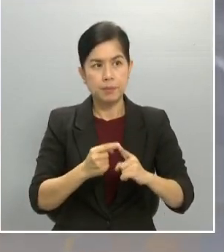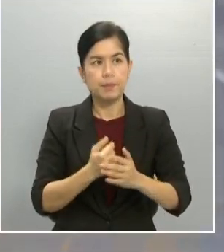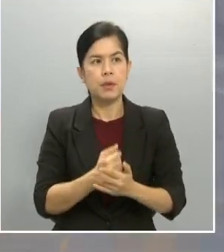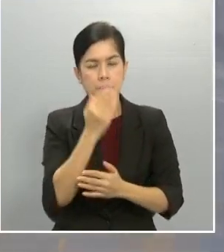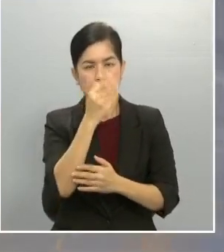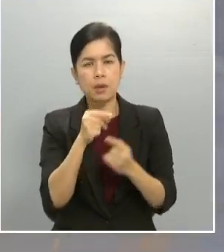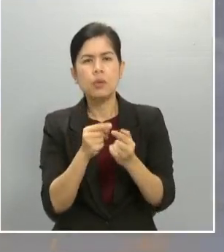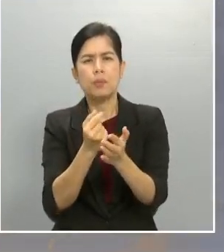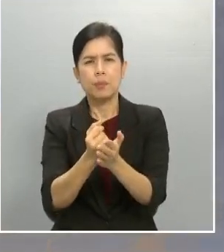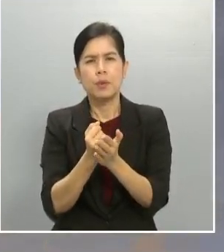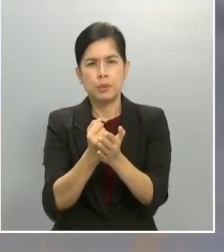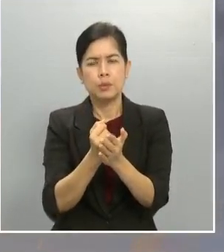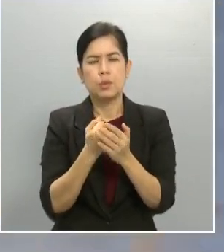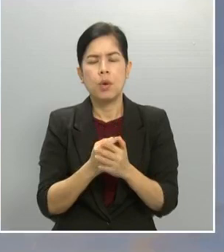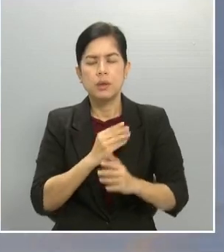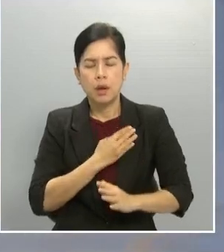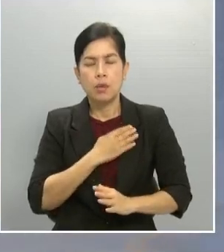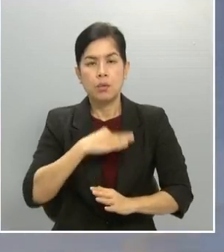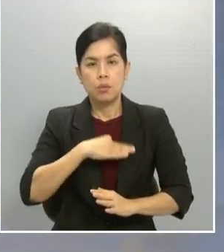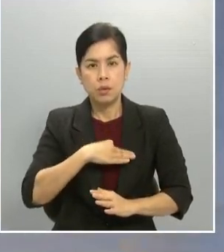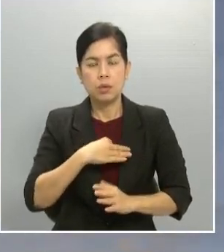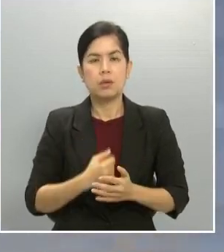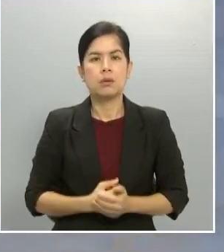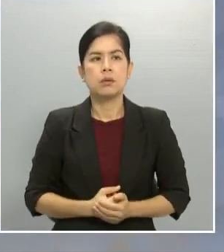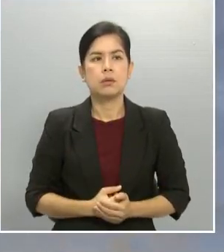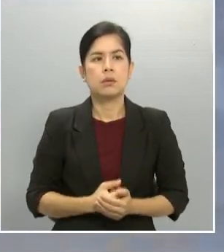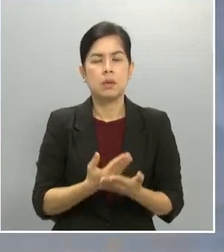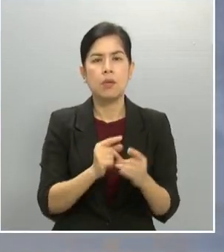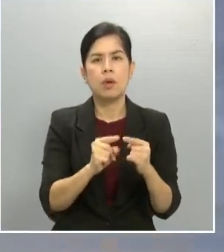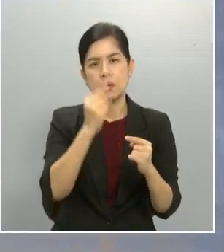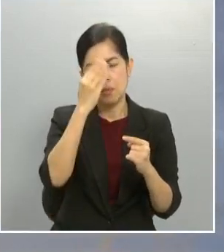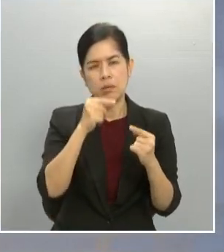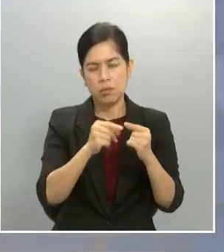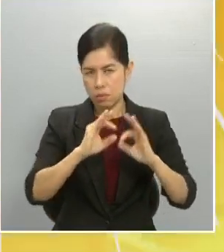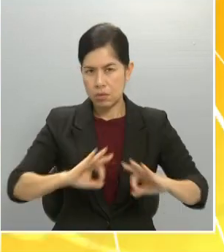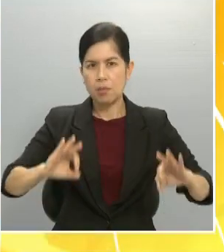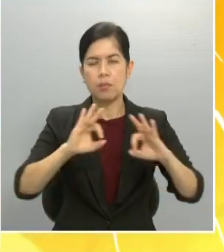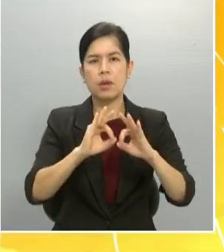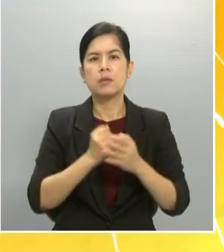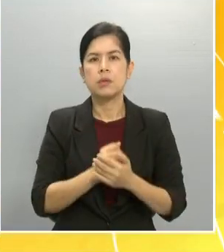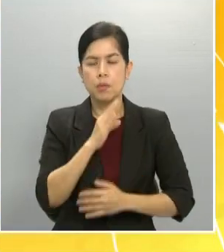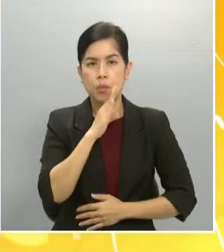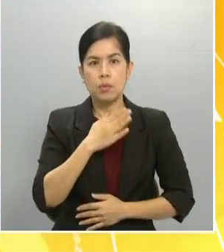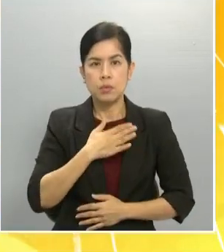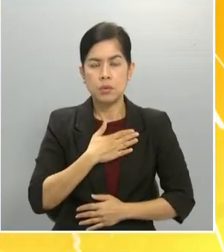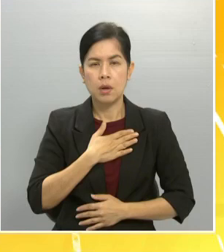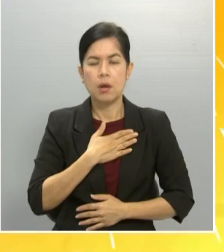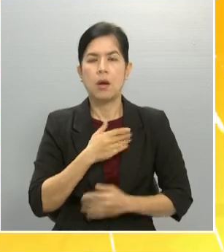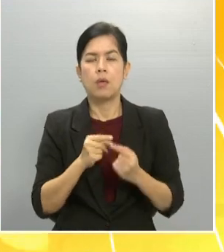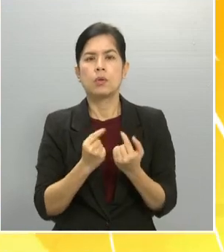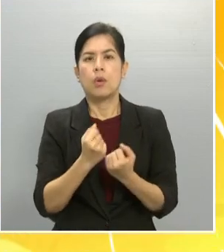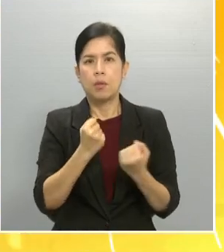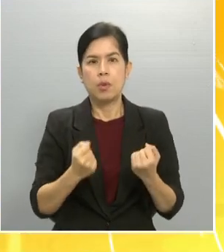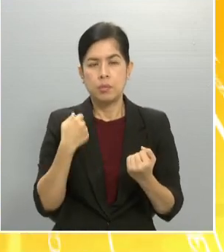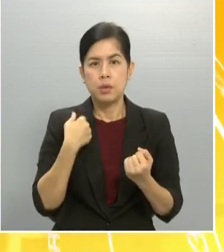าไปช่วยอะค่ะ เพราะฉะนั้นนอกจากเมาไม่ขับเมาแล้วต้องไม่เดินบนถนนด้วยนะ อ ๋ อใช่